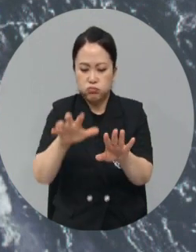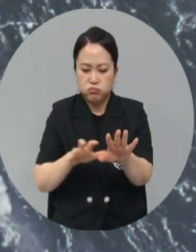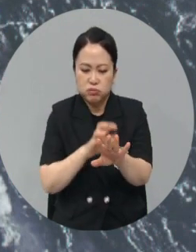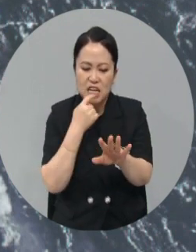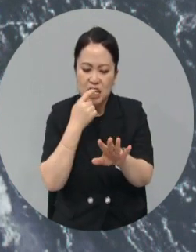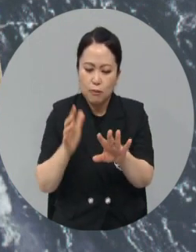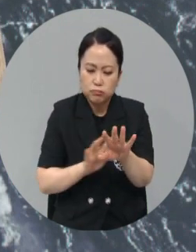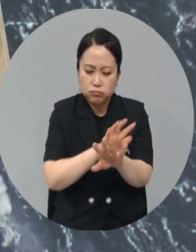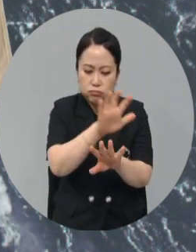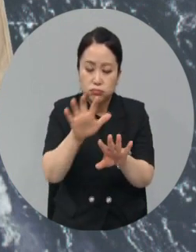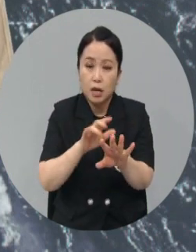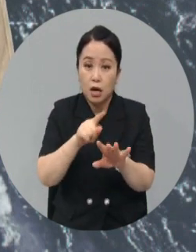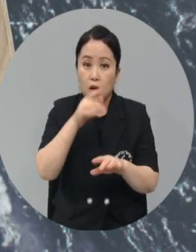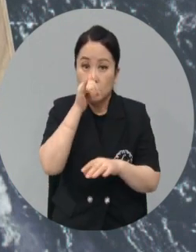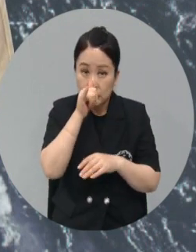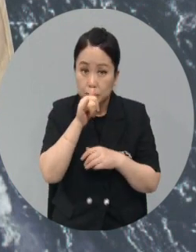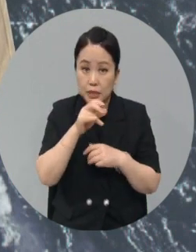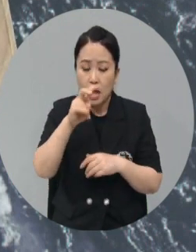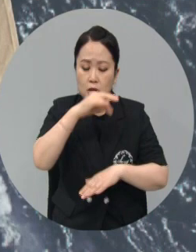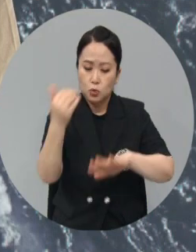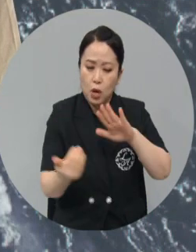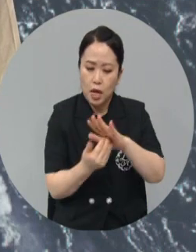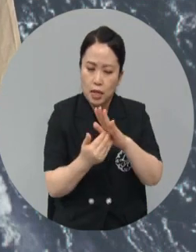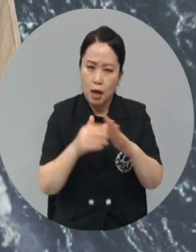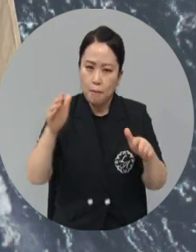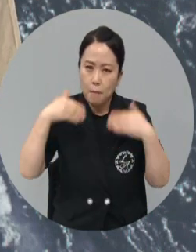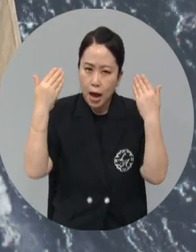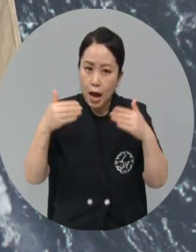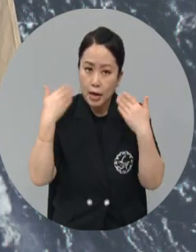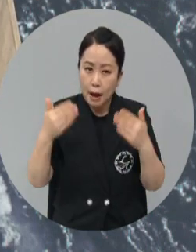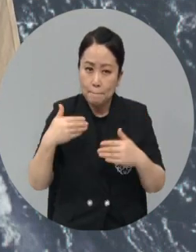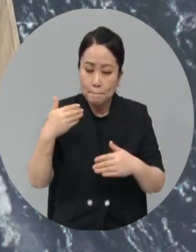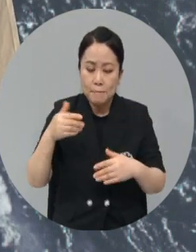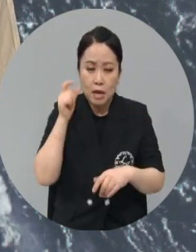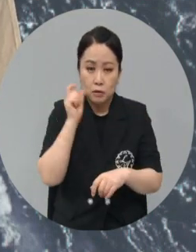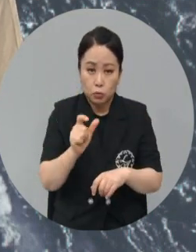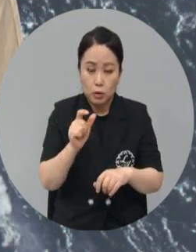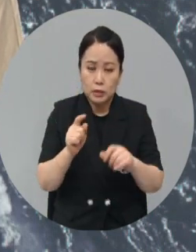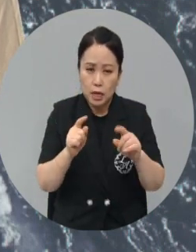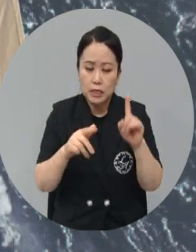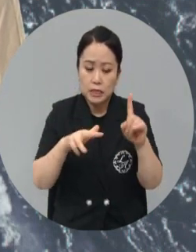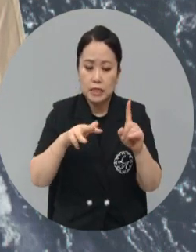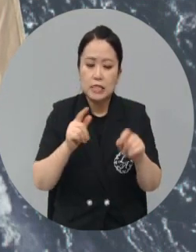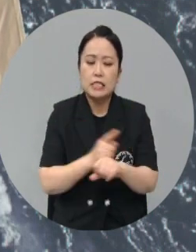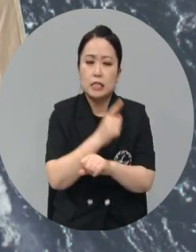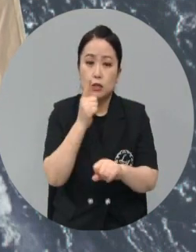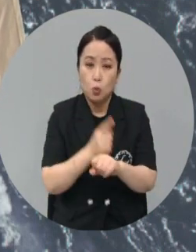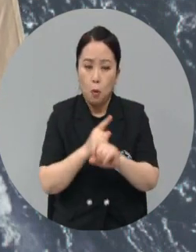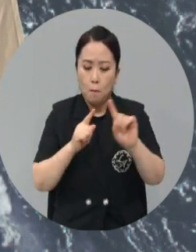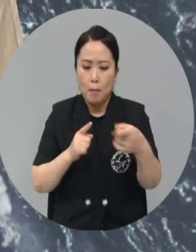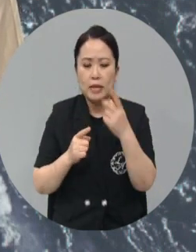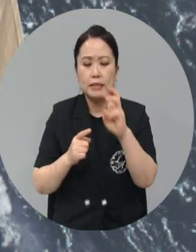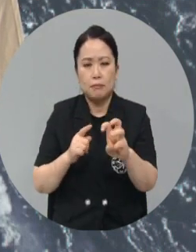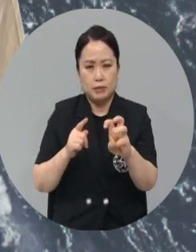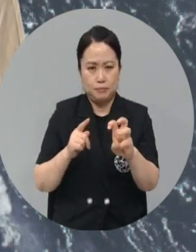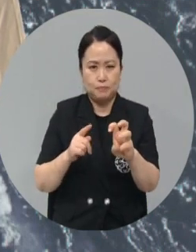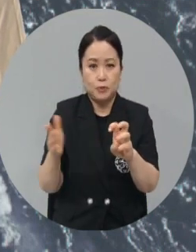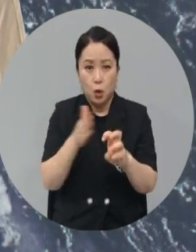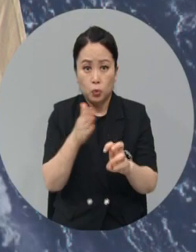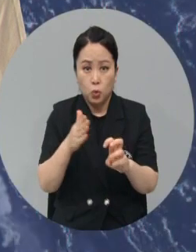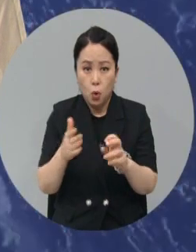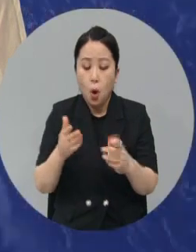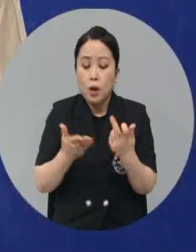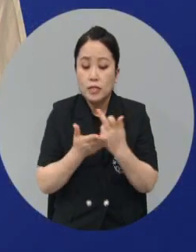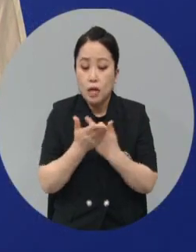기압은 965헥토파스칼, 최대 풍속은 시속 133km의 강한 세력으로 서귀포 남동쪽 해상을 지나고